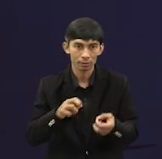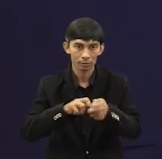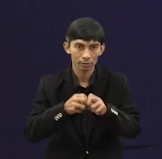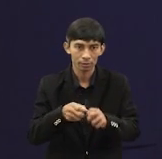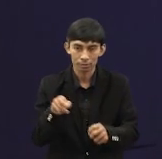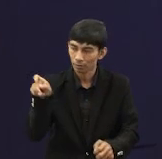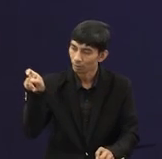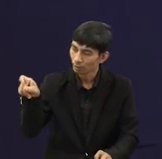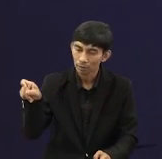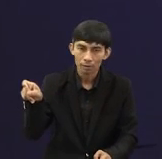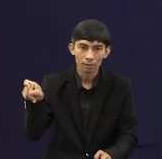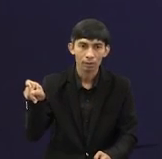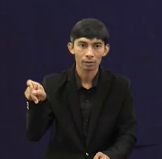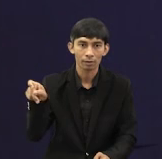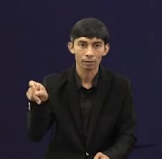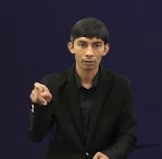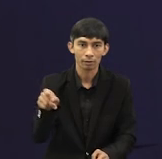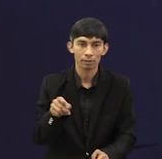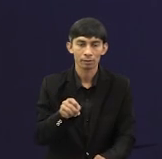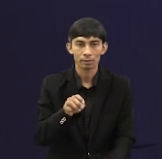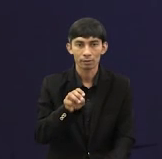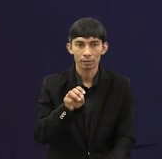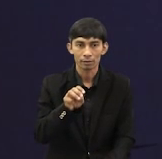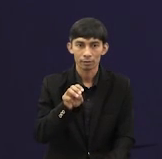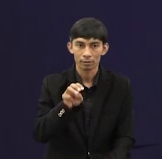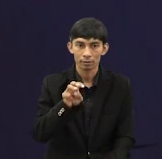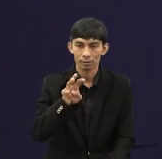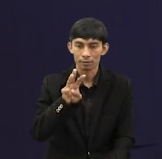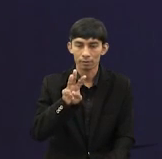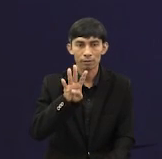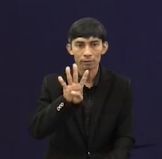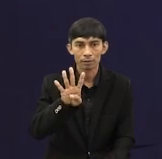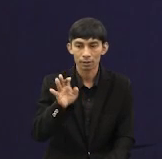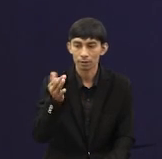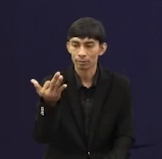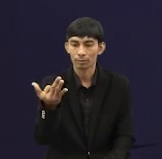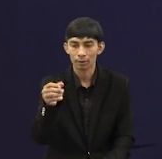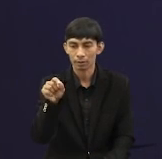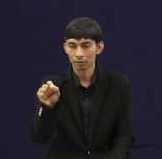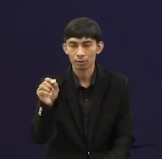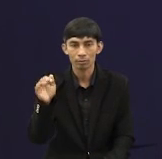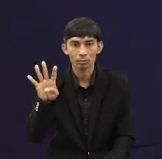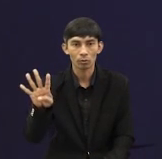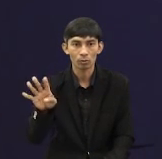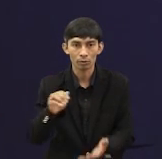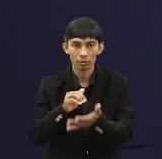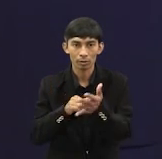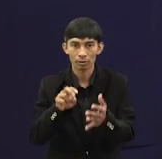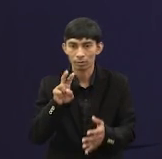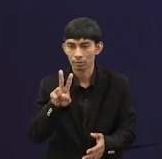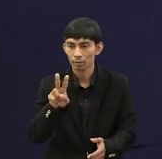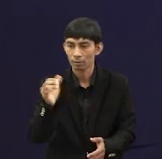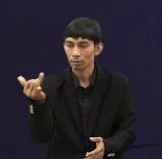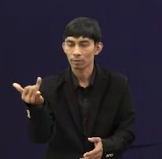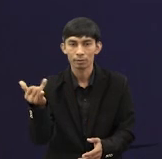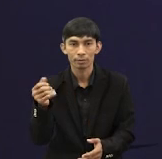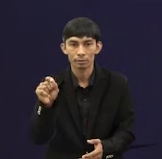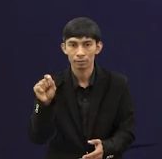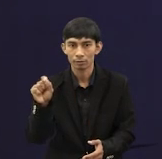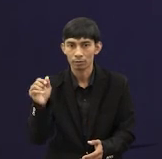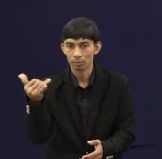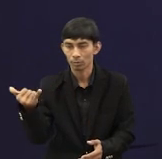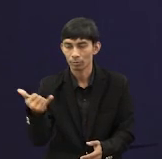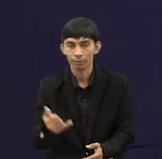pí té tương nâng là bạc lê sai sập bằng bầy chọc buôn đó nâng một hơi bằng pí